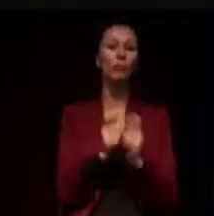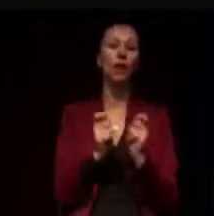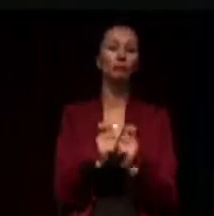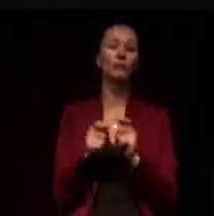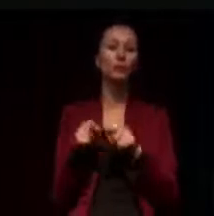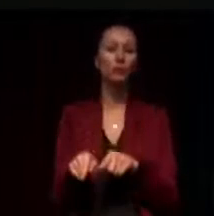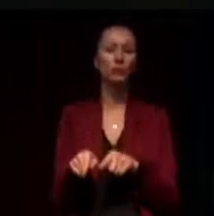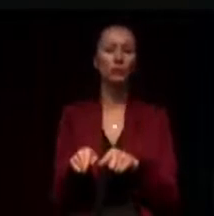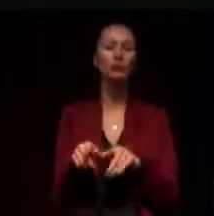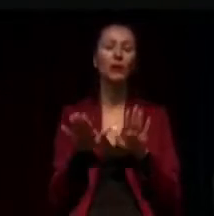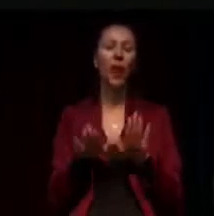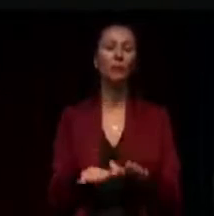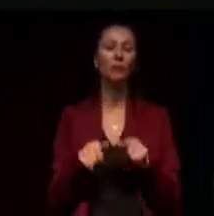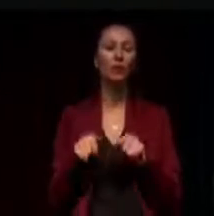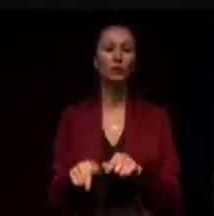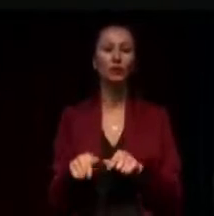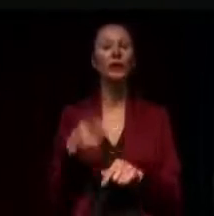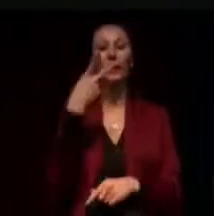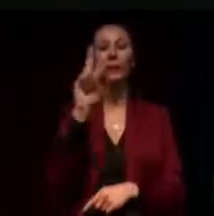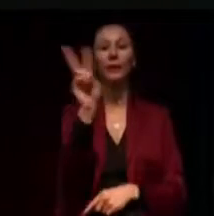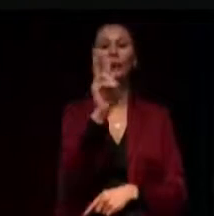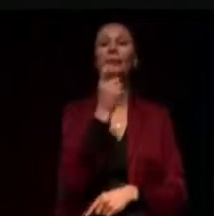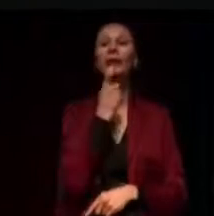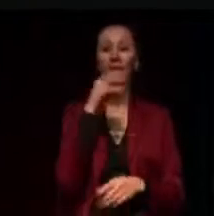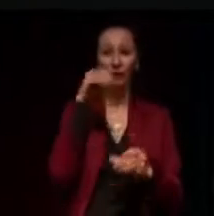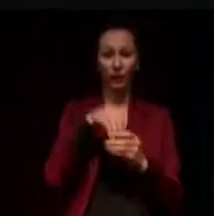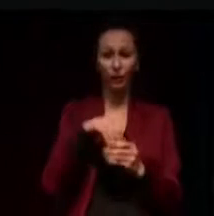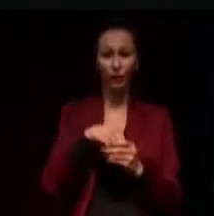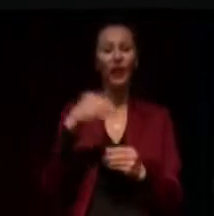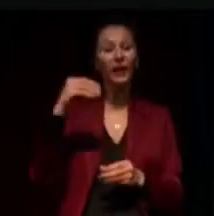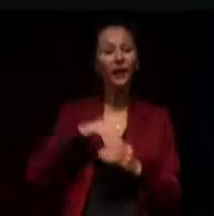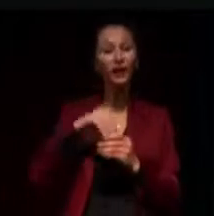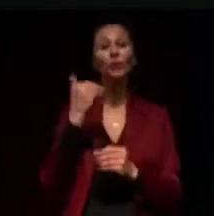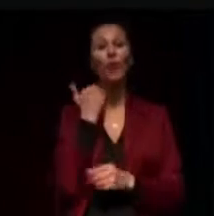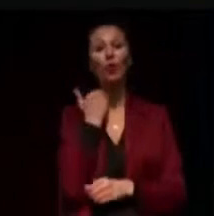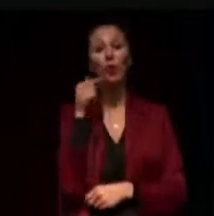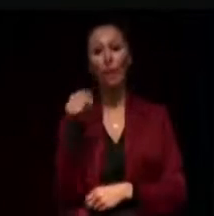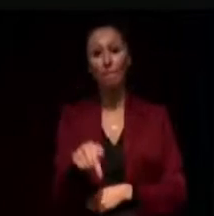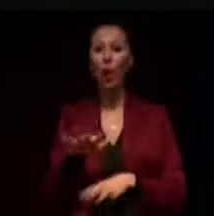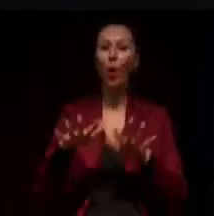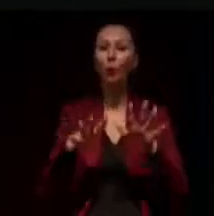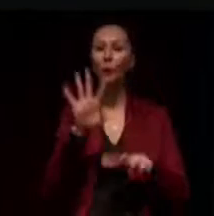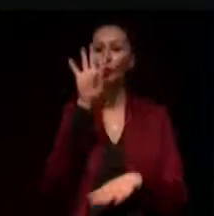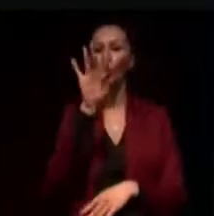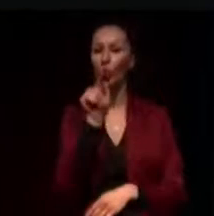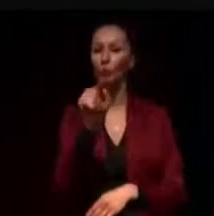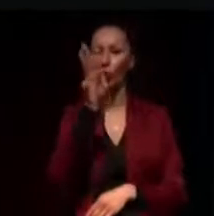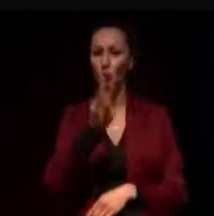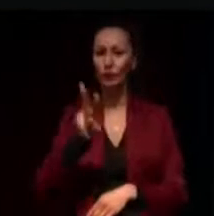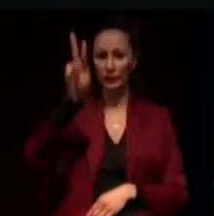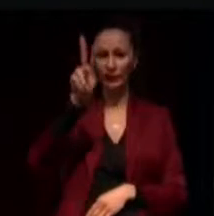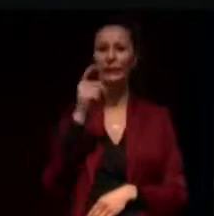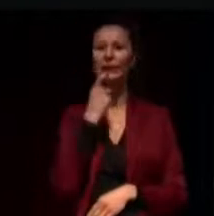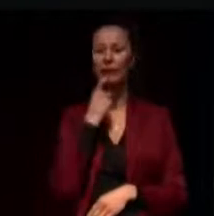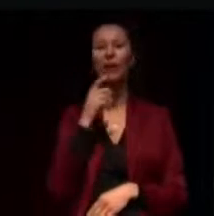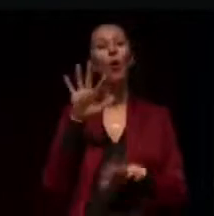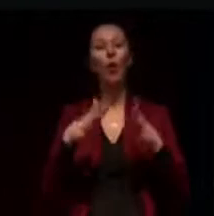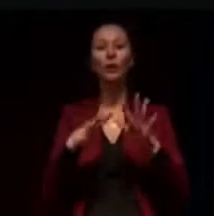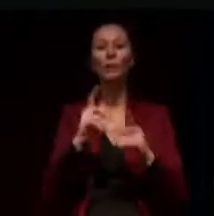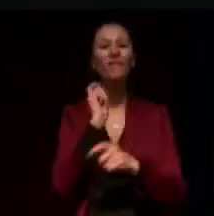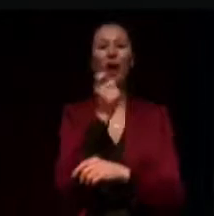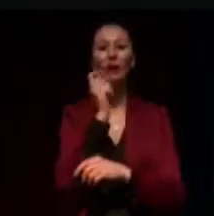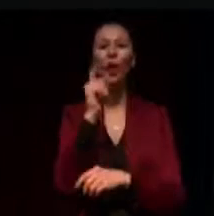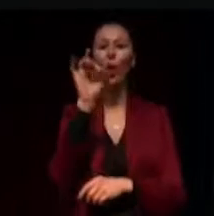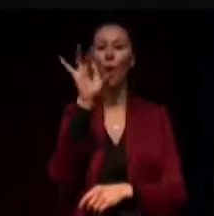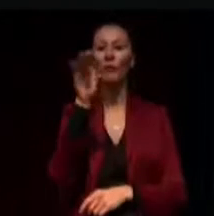zorunda kalınmıştır. 2020 yılı için iç borçlanma ortalama 4.37 yıl, ortalama